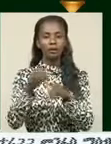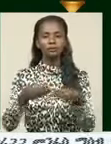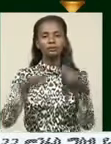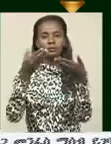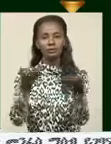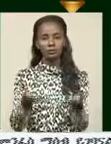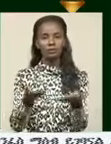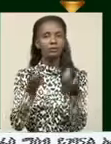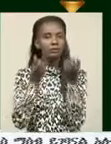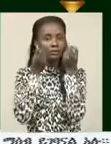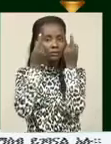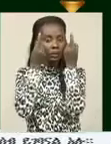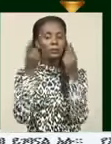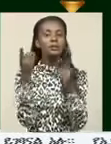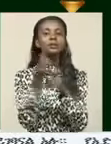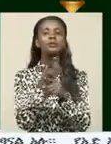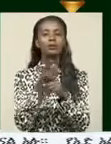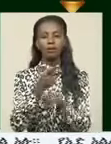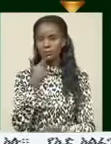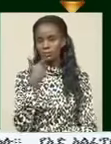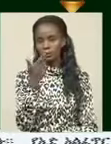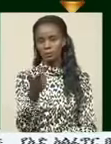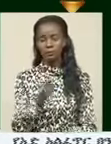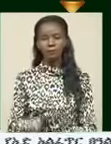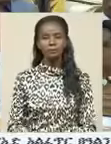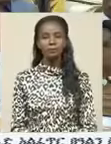ይሰጣል፣ ግንዛቤም ይፈጥራል ብለዋል።